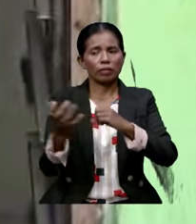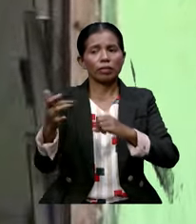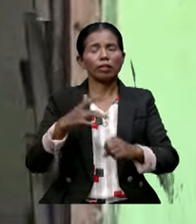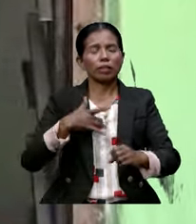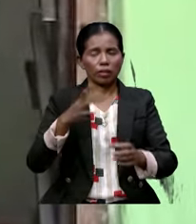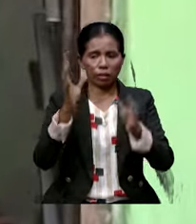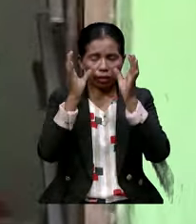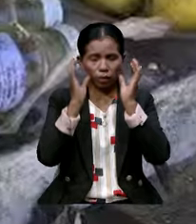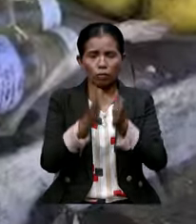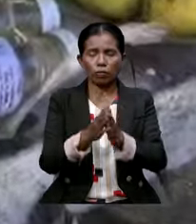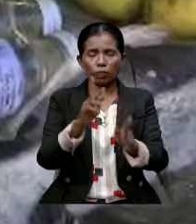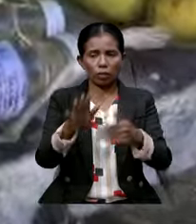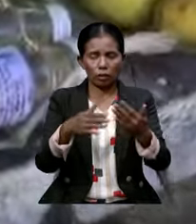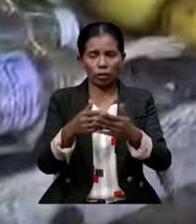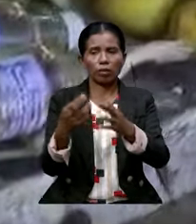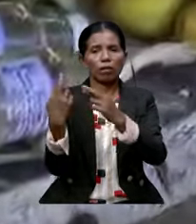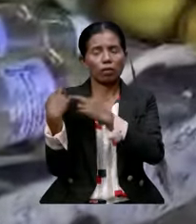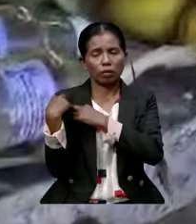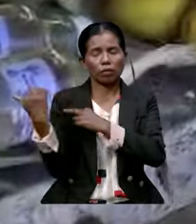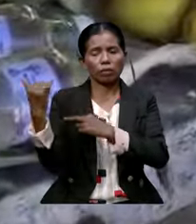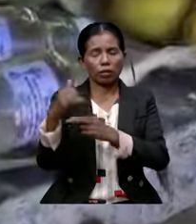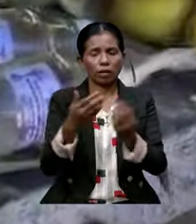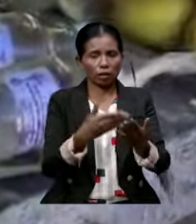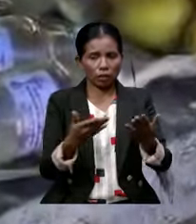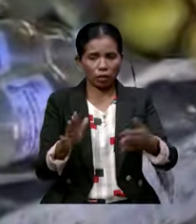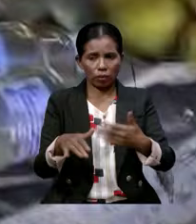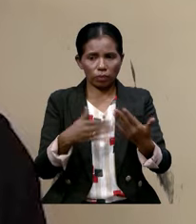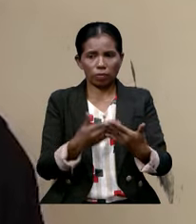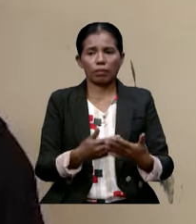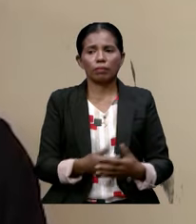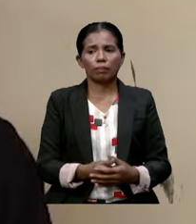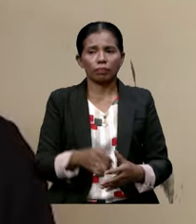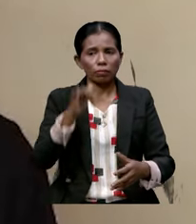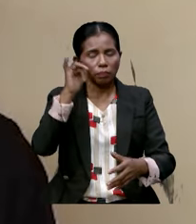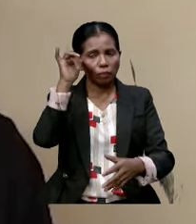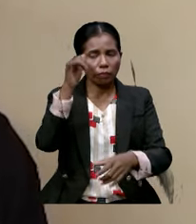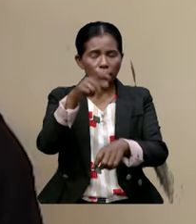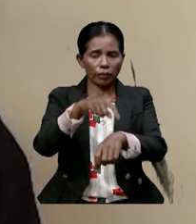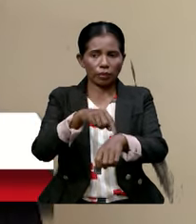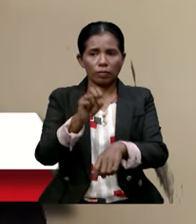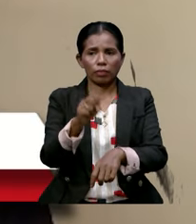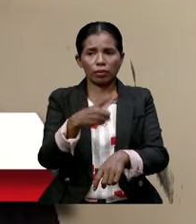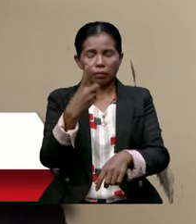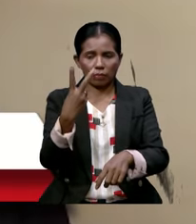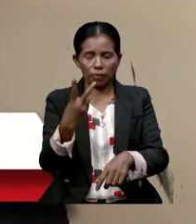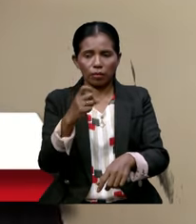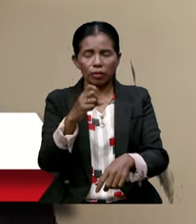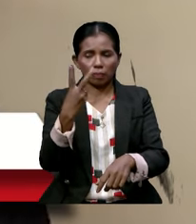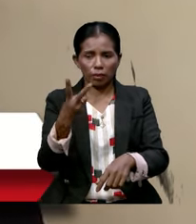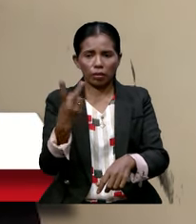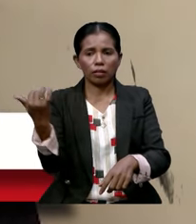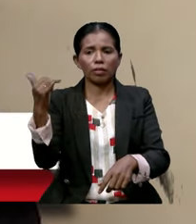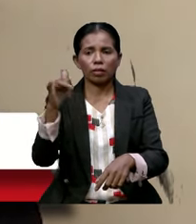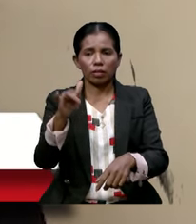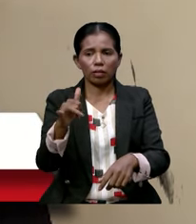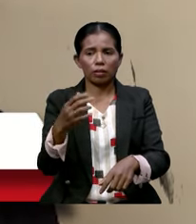ba suspeitu sira atu responsabiliza serne acto. Kala ne tuk san lori sinale sira mai tu dabe am to